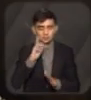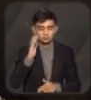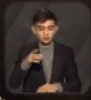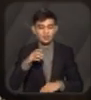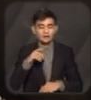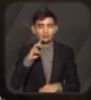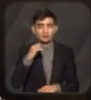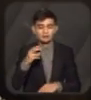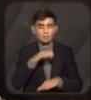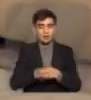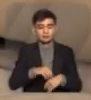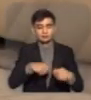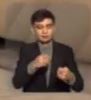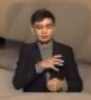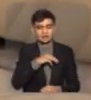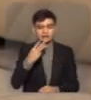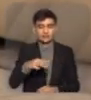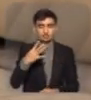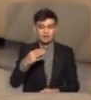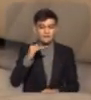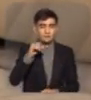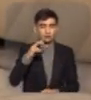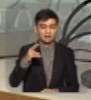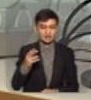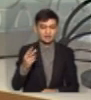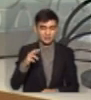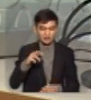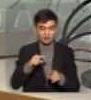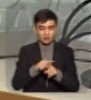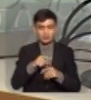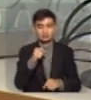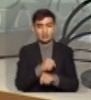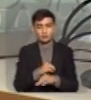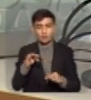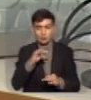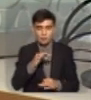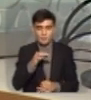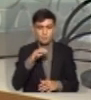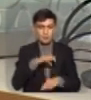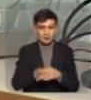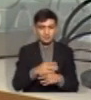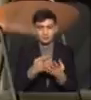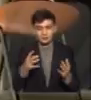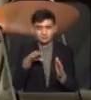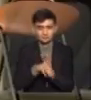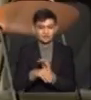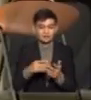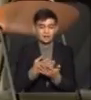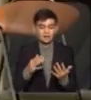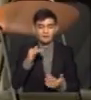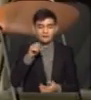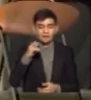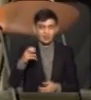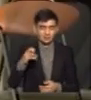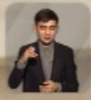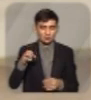структуре 34 функции. Среди них выдача разрешений на открытие и закрытие банка, проведение финансовых операций и много других.